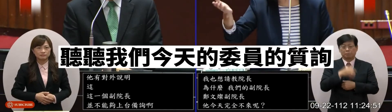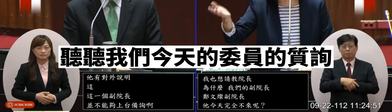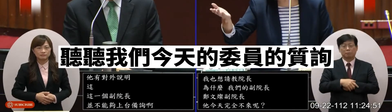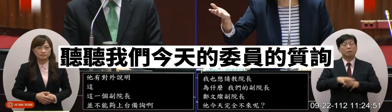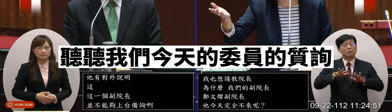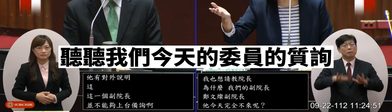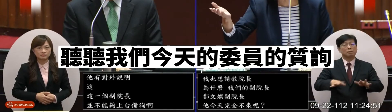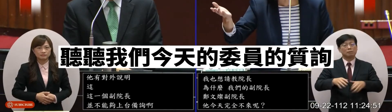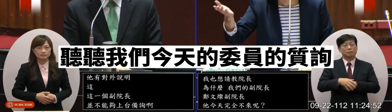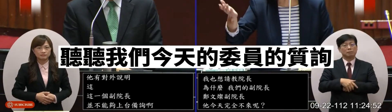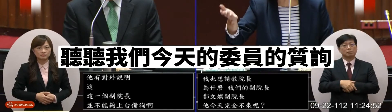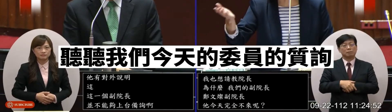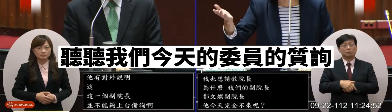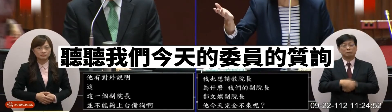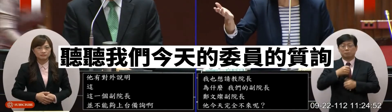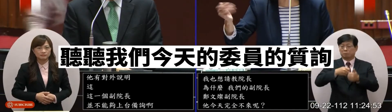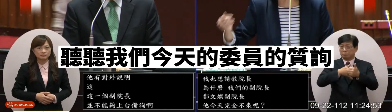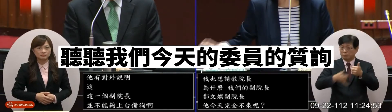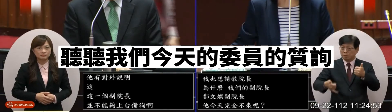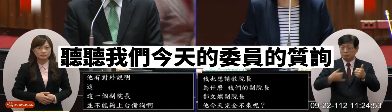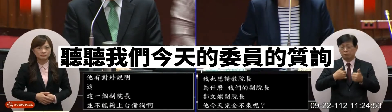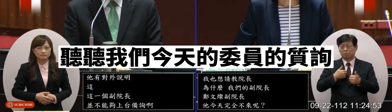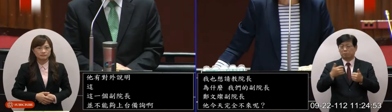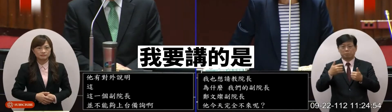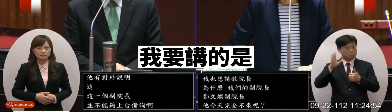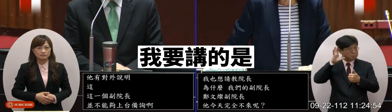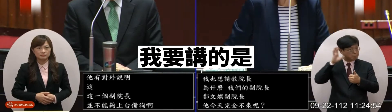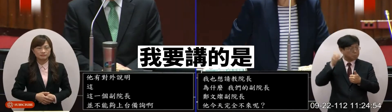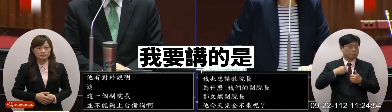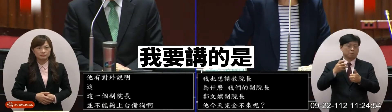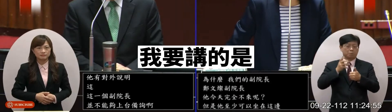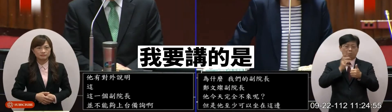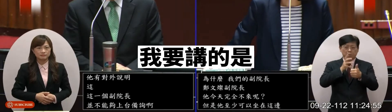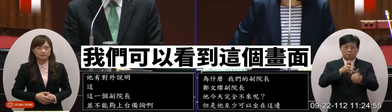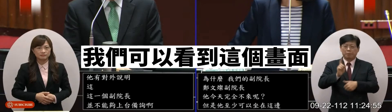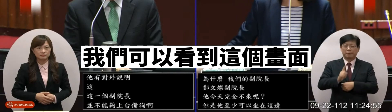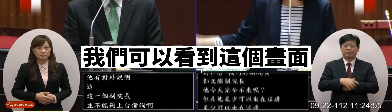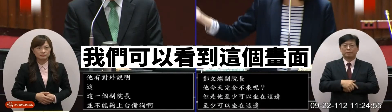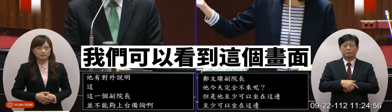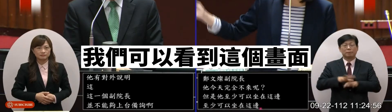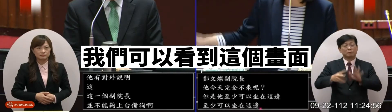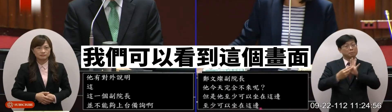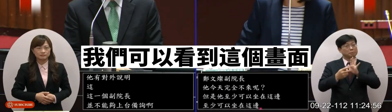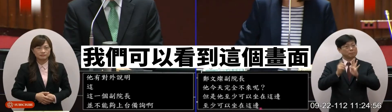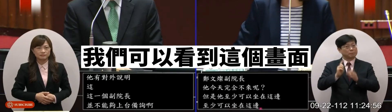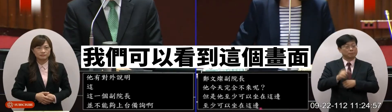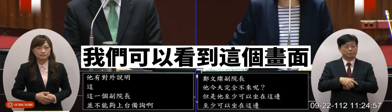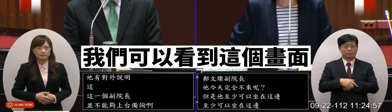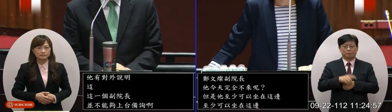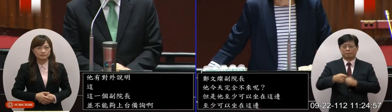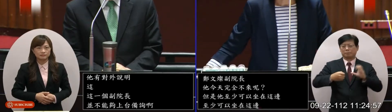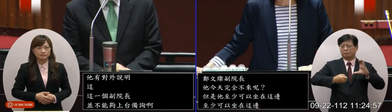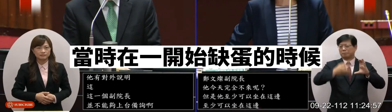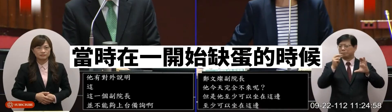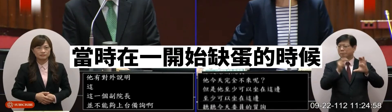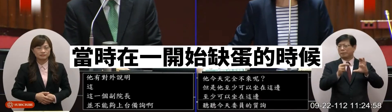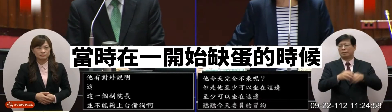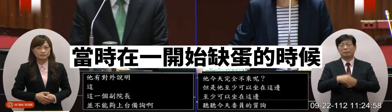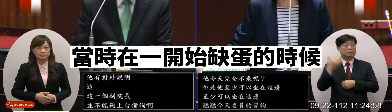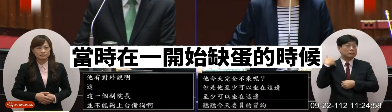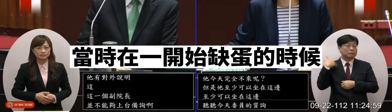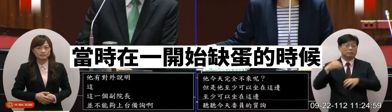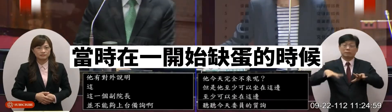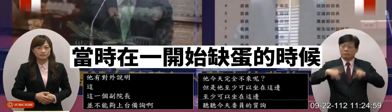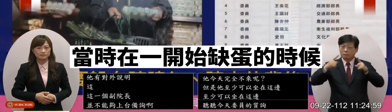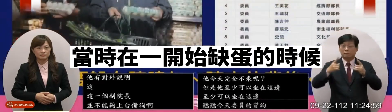听听我们今天的委员的质询。我要讲的是，我们可以看到这个画面，当时在一